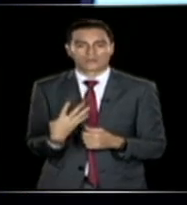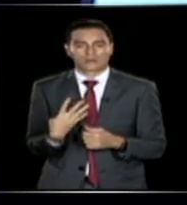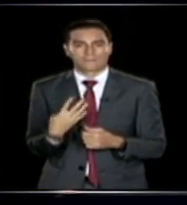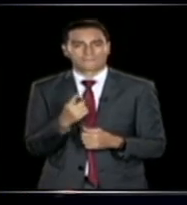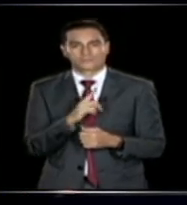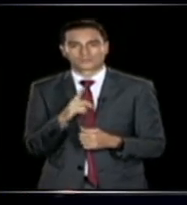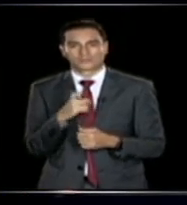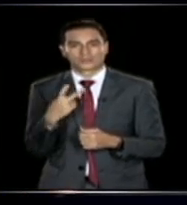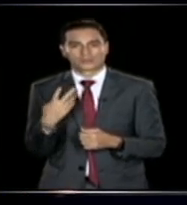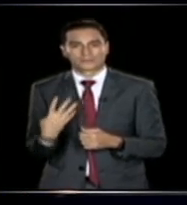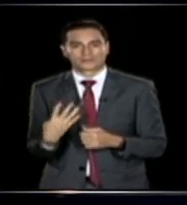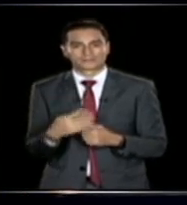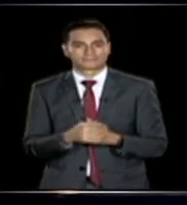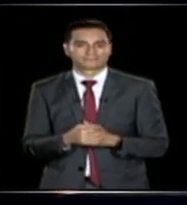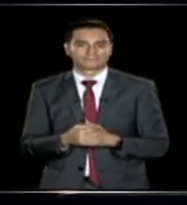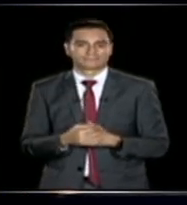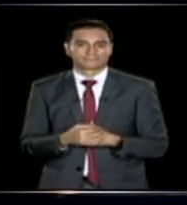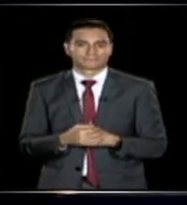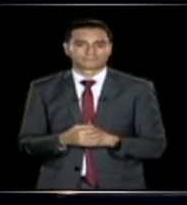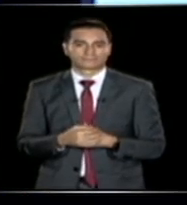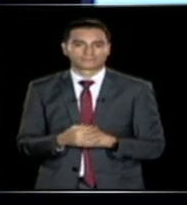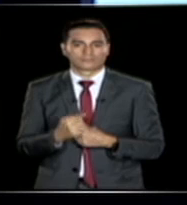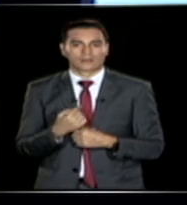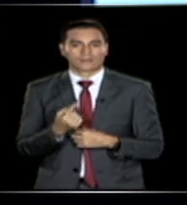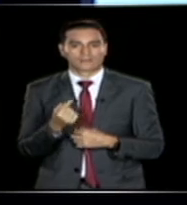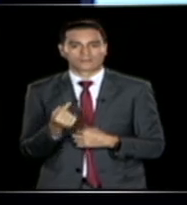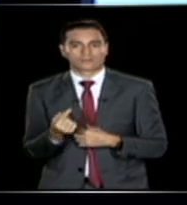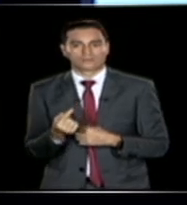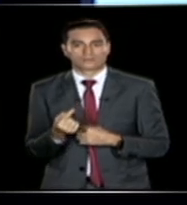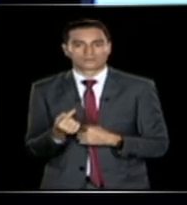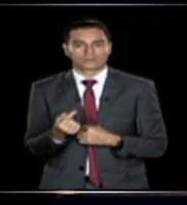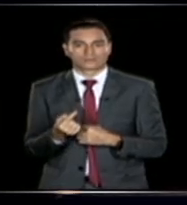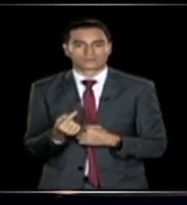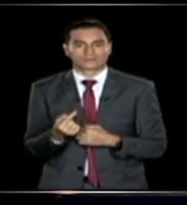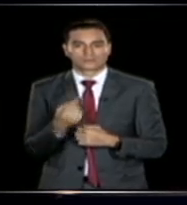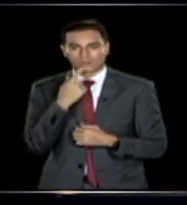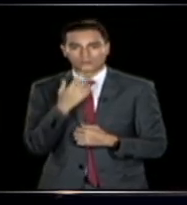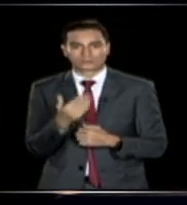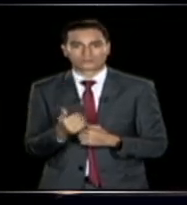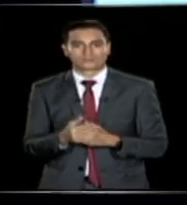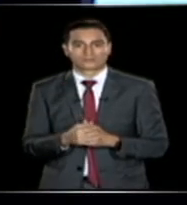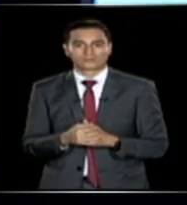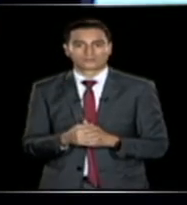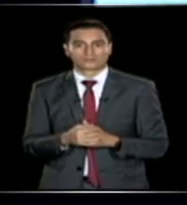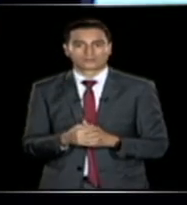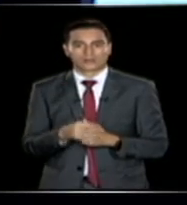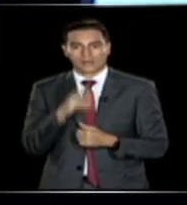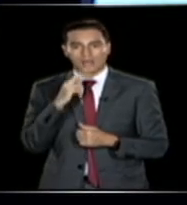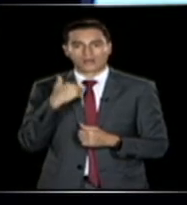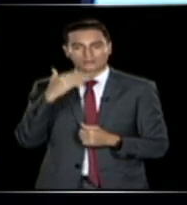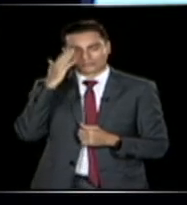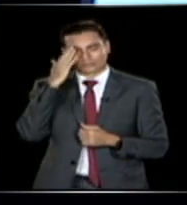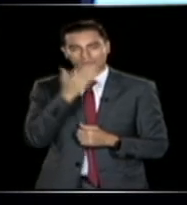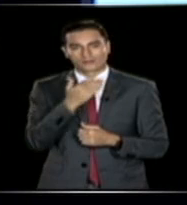141 مش 142. ممكن أقول حاجة؟ فريق المريخ هارد لك. عايز تقول يا محمود؟ عايز